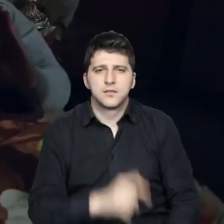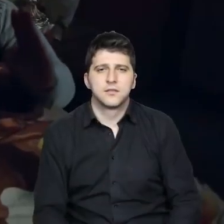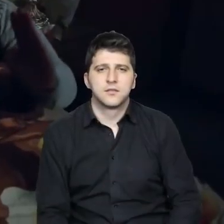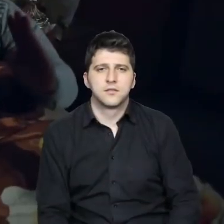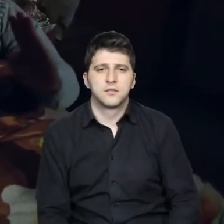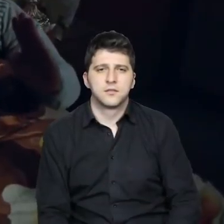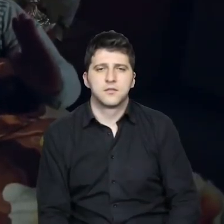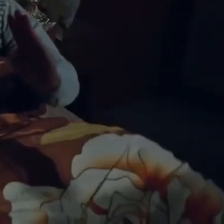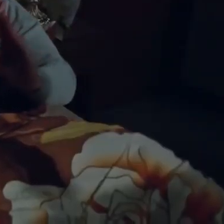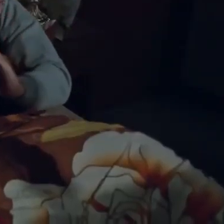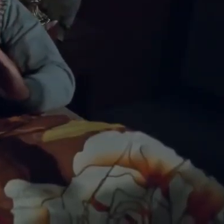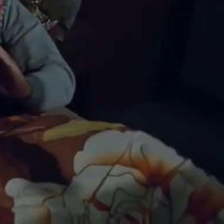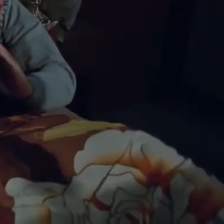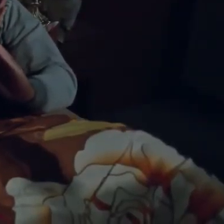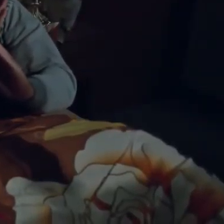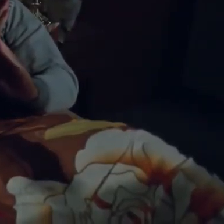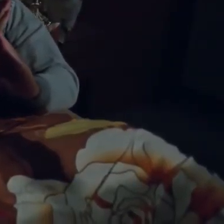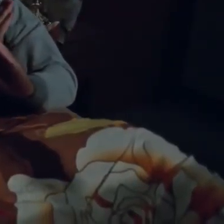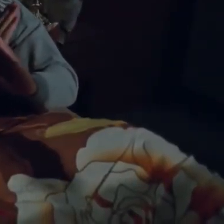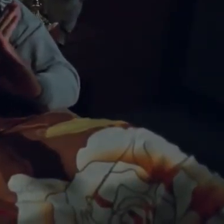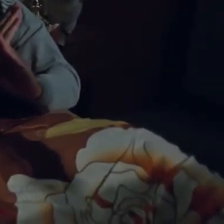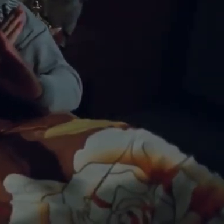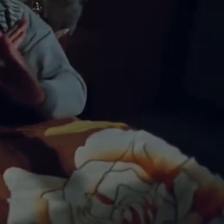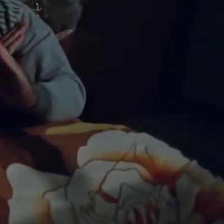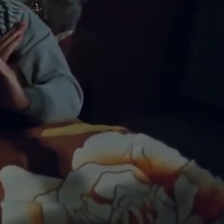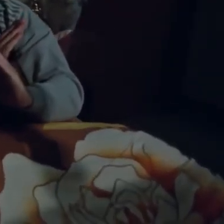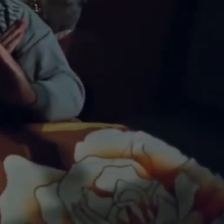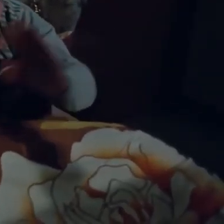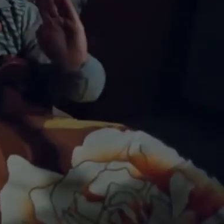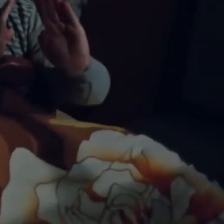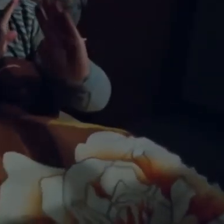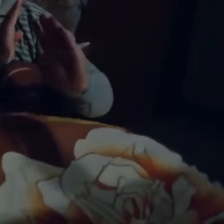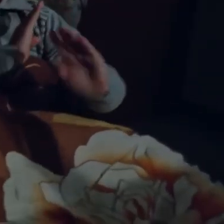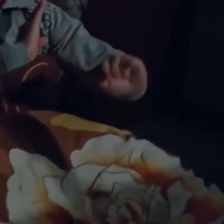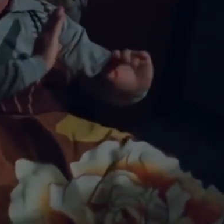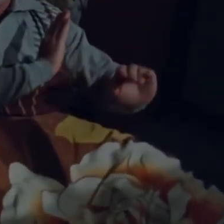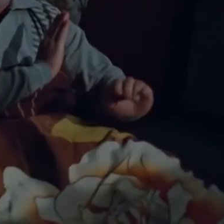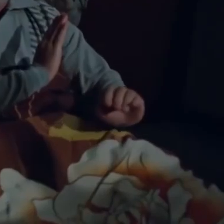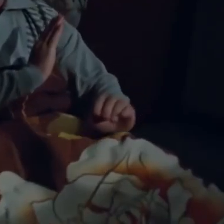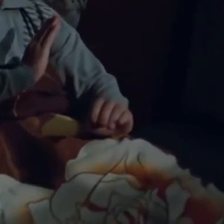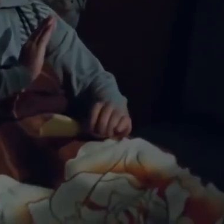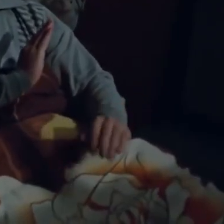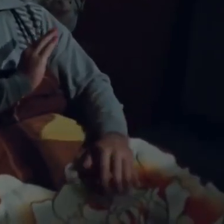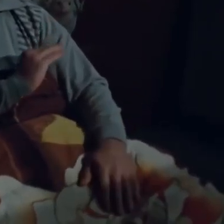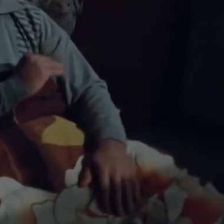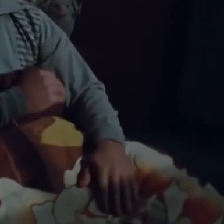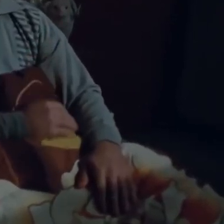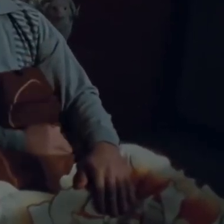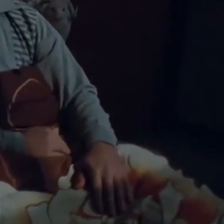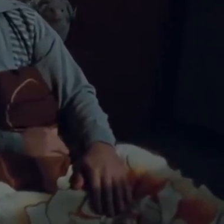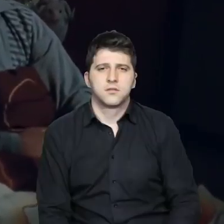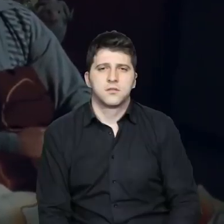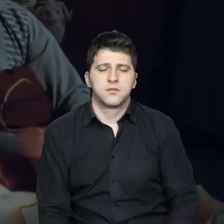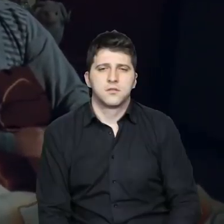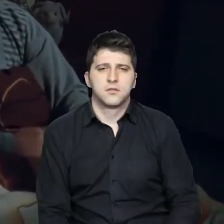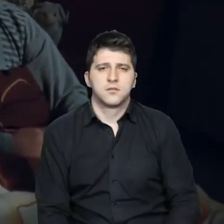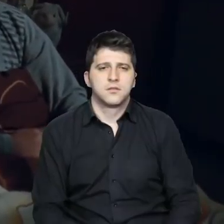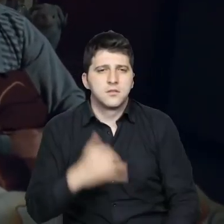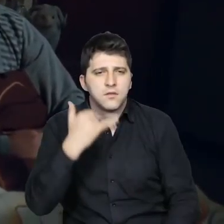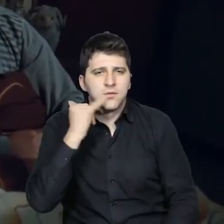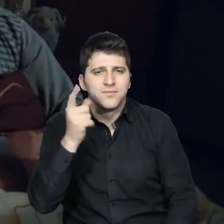Karate yapacakmış gibi elleriyle savunmaya geçip oturdu, etrafa bakınıyor. Nazmiye uyanıp şaşkınlıkla baktı Yaşar'a. Sinir olup